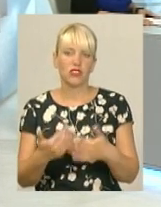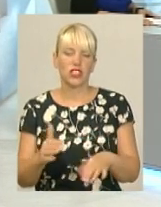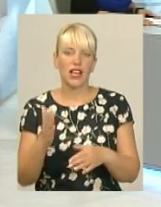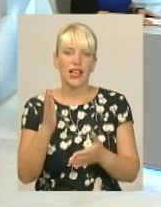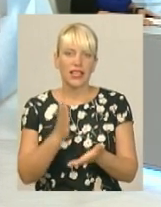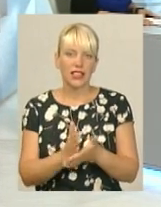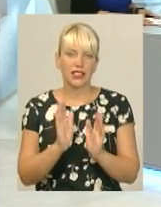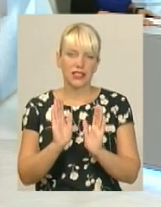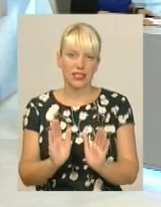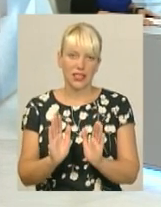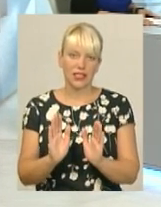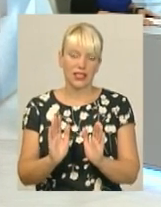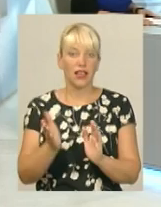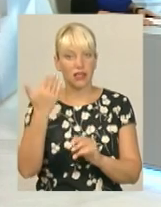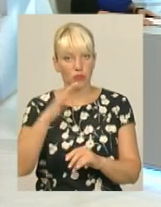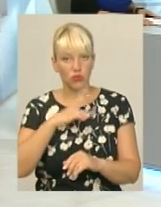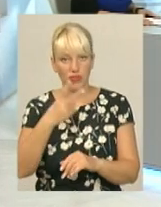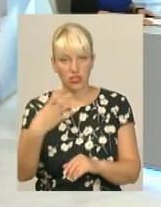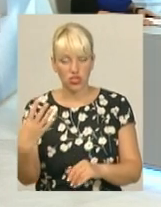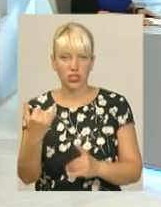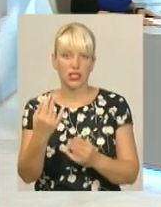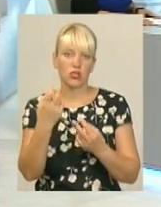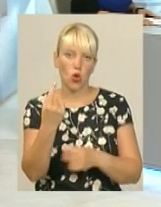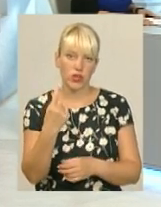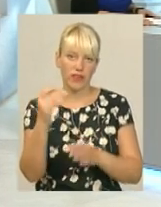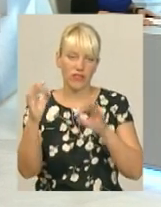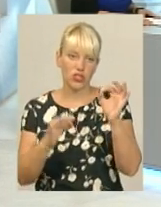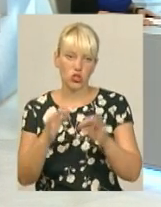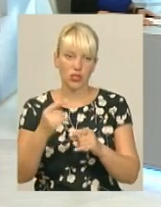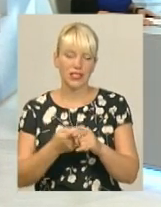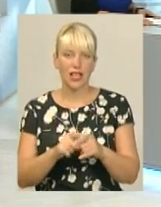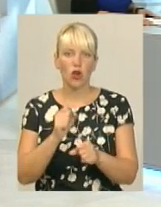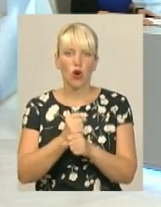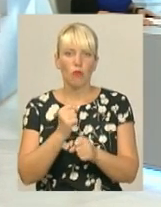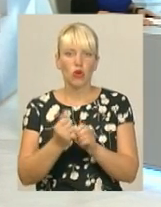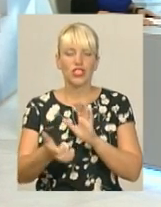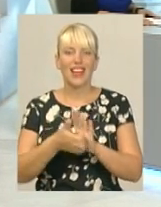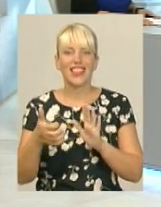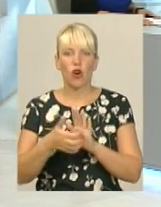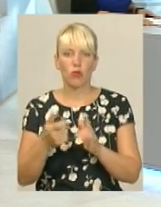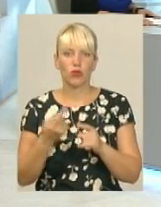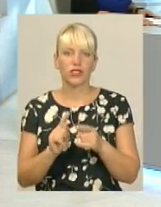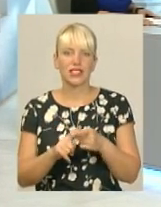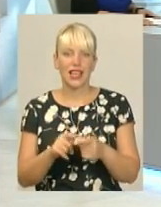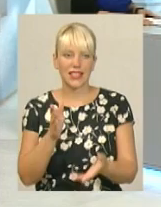складає всього-навсього 11%, це такий є робочий некомплект, в абсолютних цифрах це